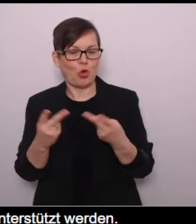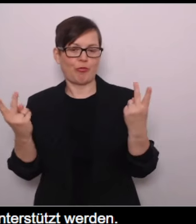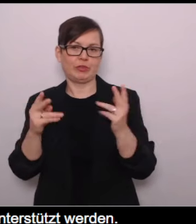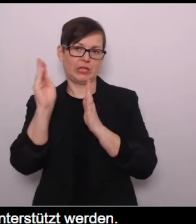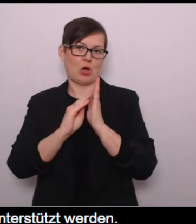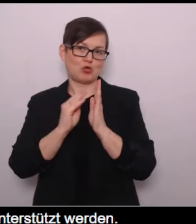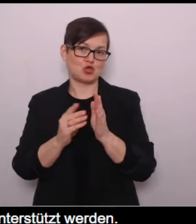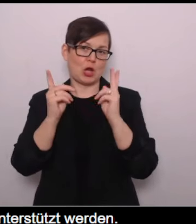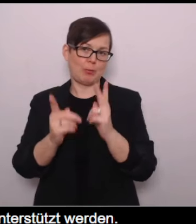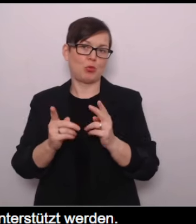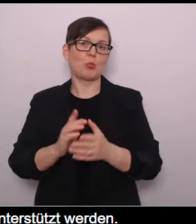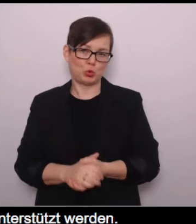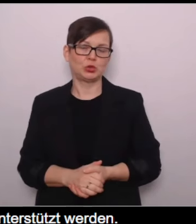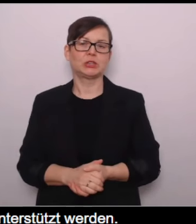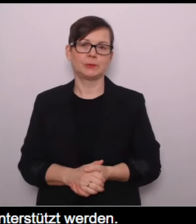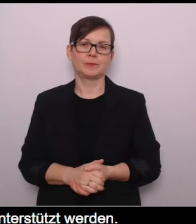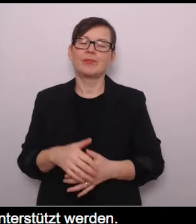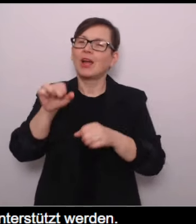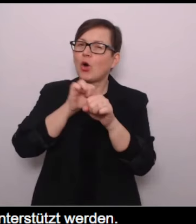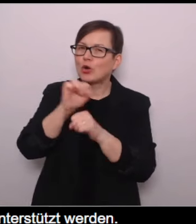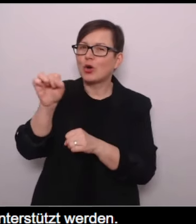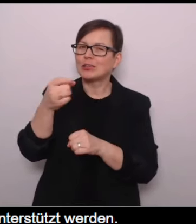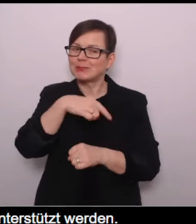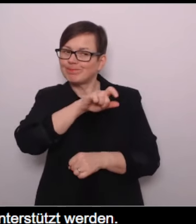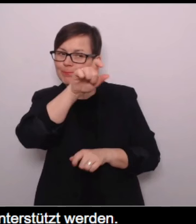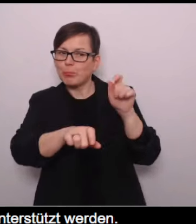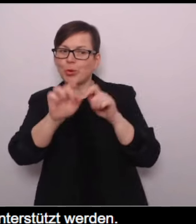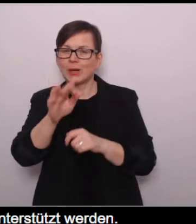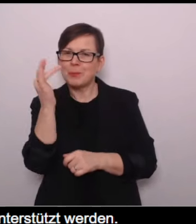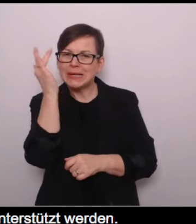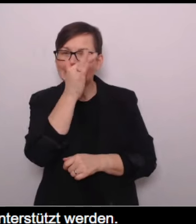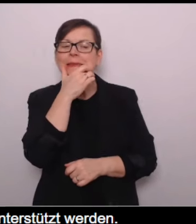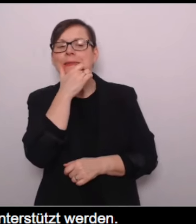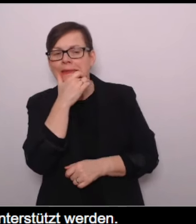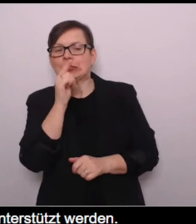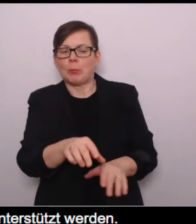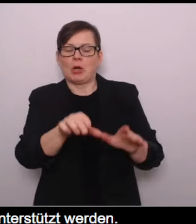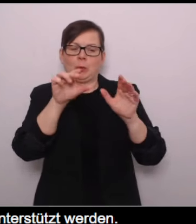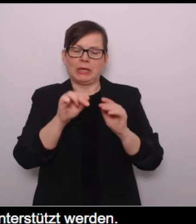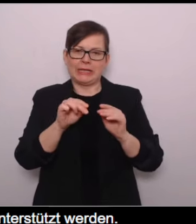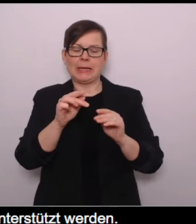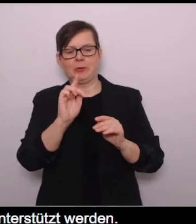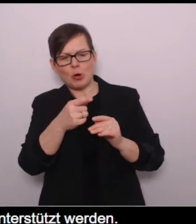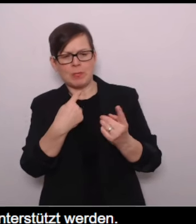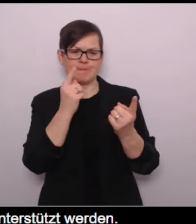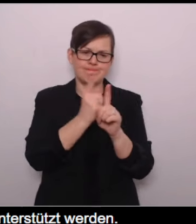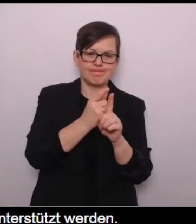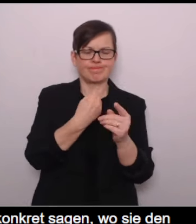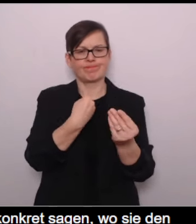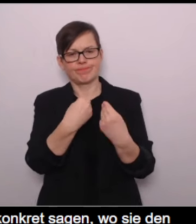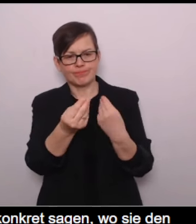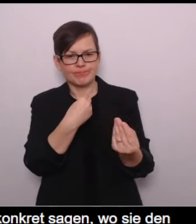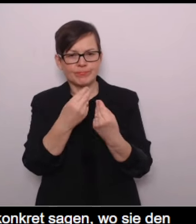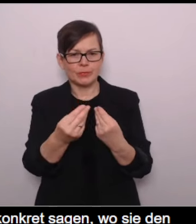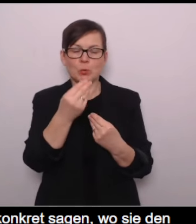unter der Hand vergeben und solche Dinge mehr. Trotzdem, wir werden einfach versuchen, die Bedenken nochmal